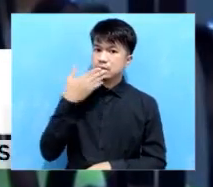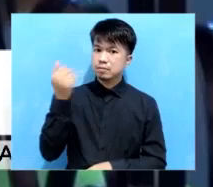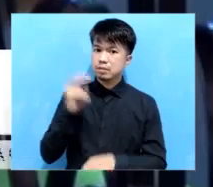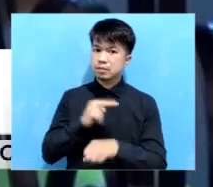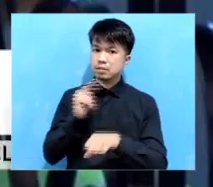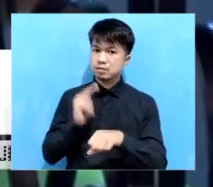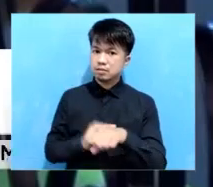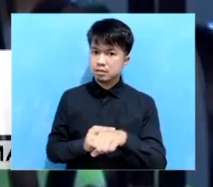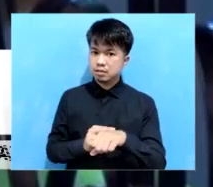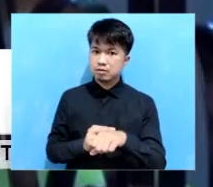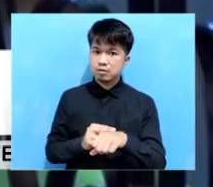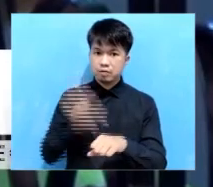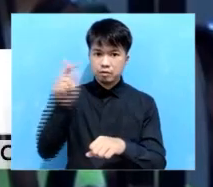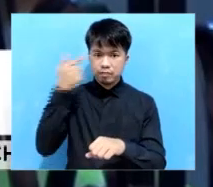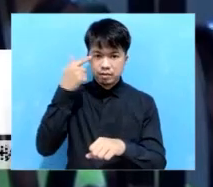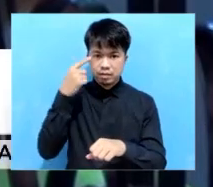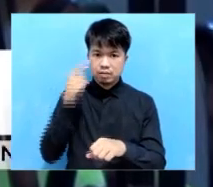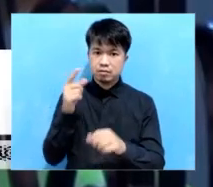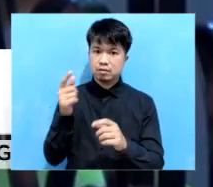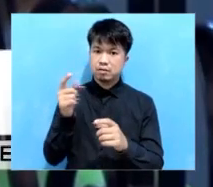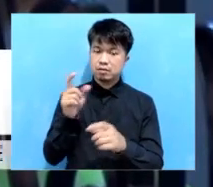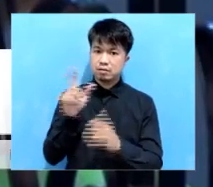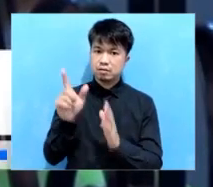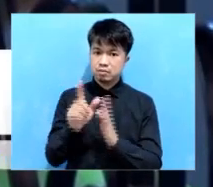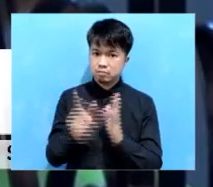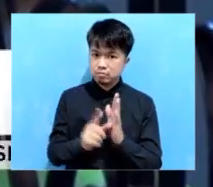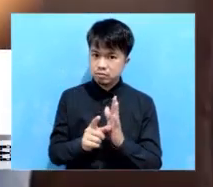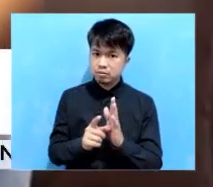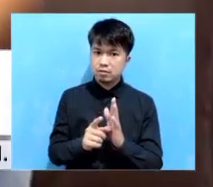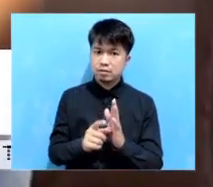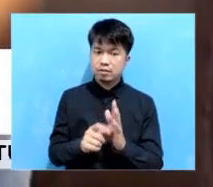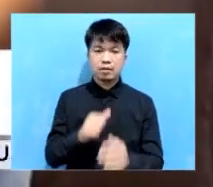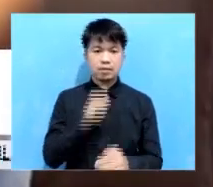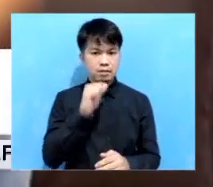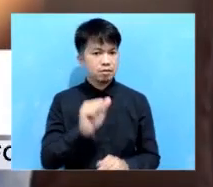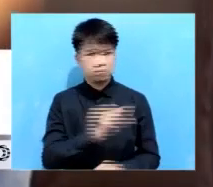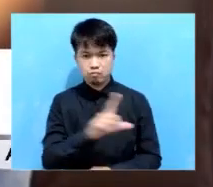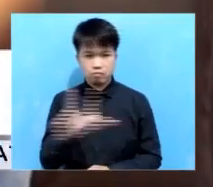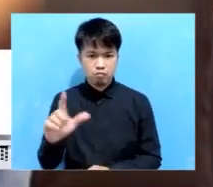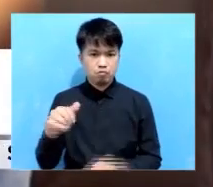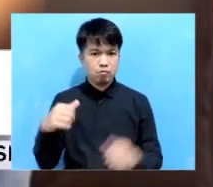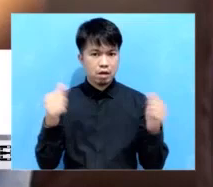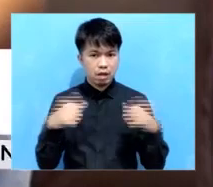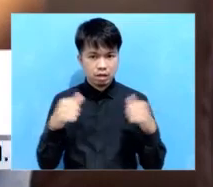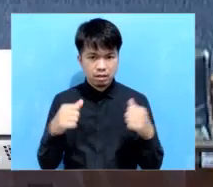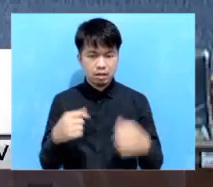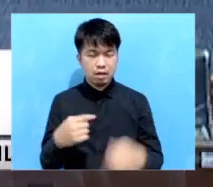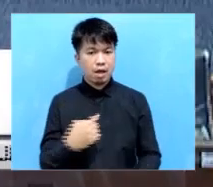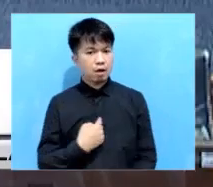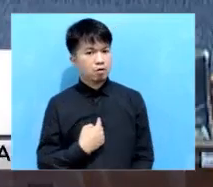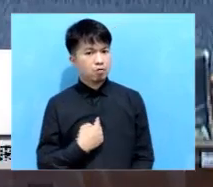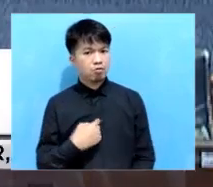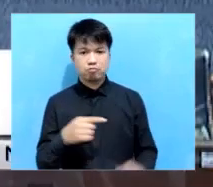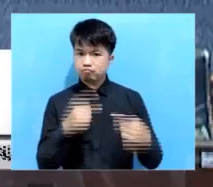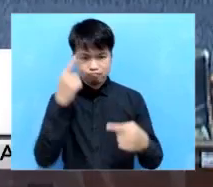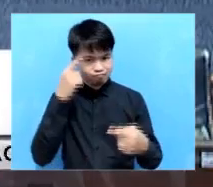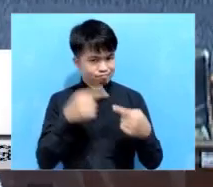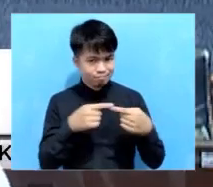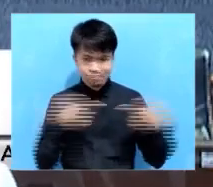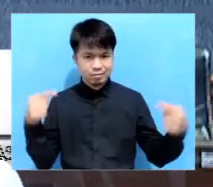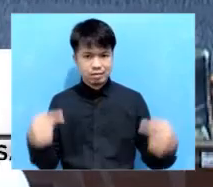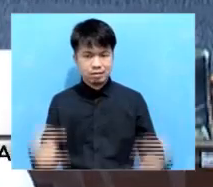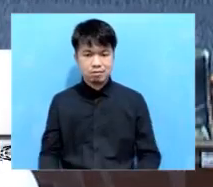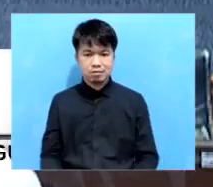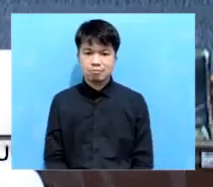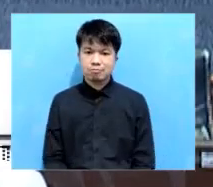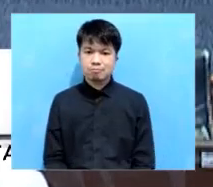po nitong batas na national land. Not everybody agrees with you. Well, not everybody ako, agrees with I don't agree. Motion is approved. Thank you, Mr.